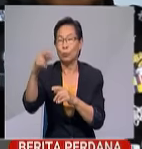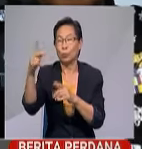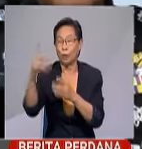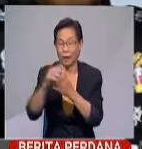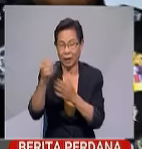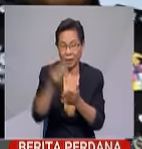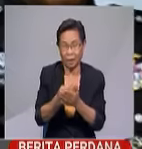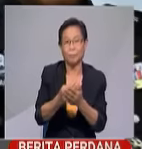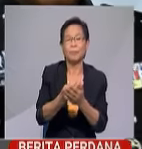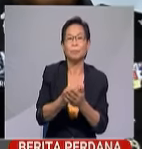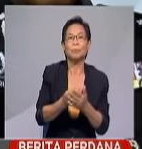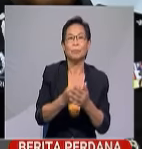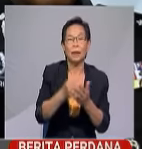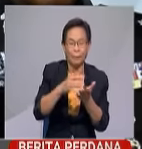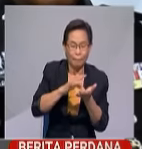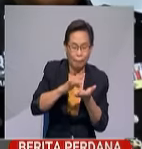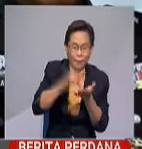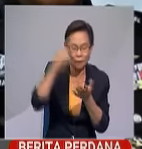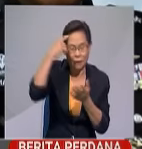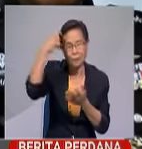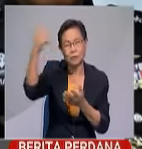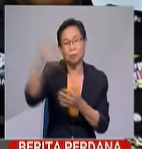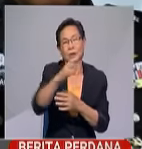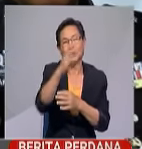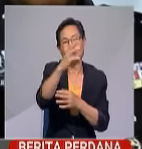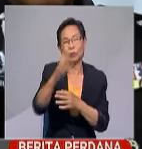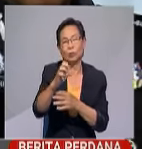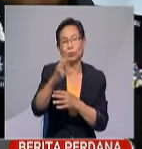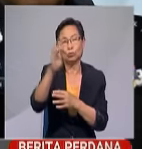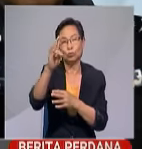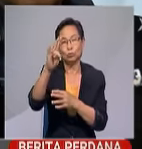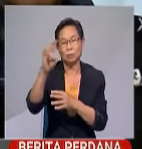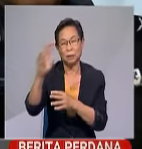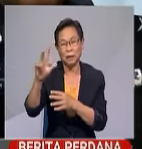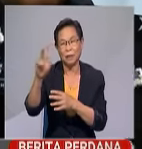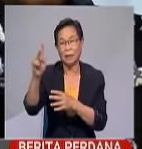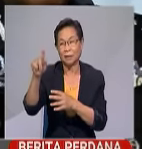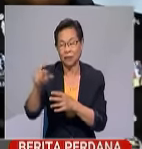kurang 637 kg bernilai